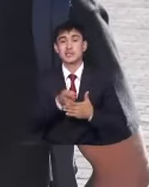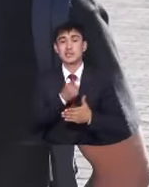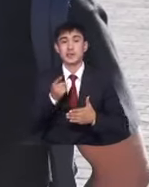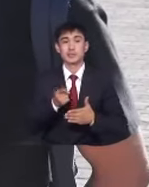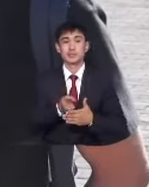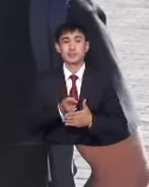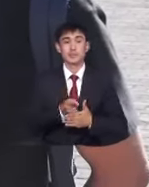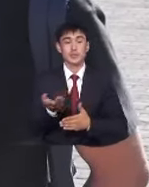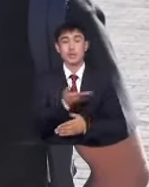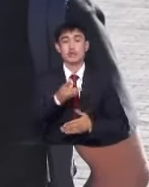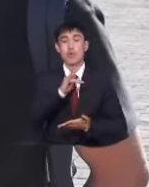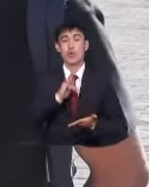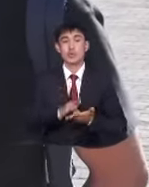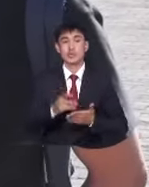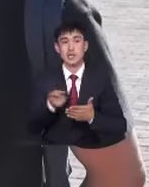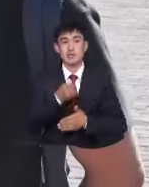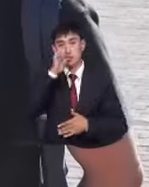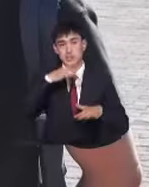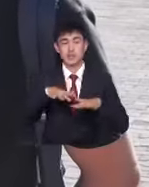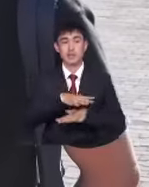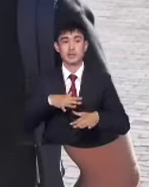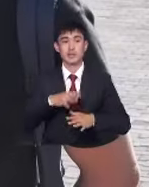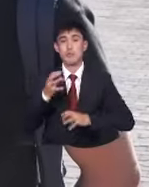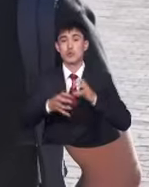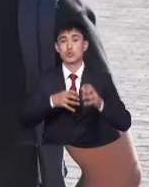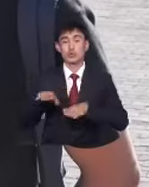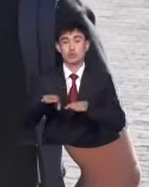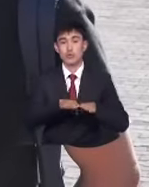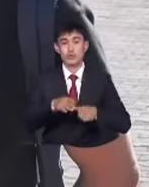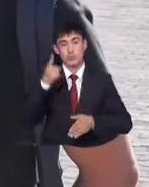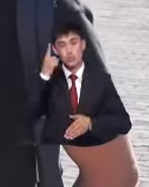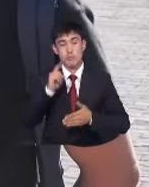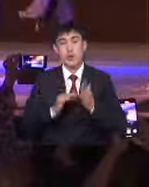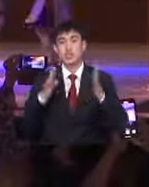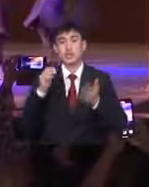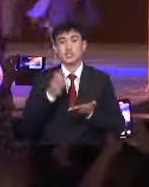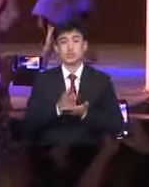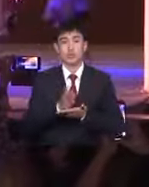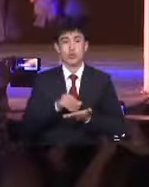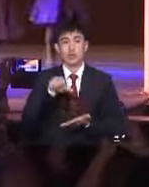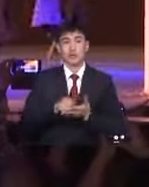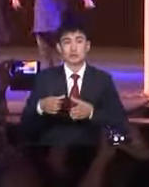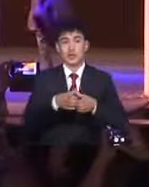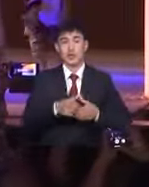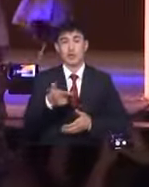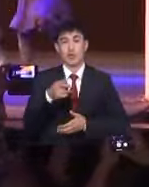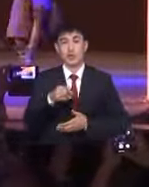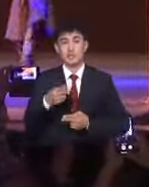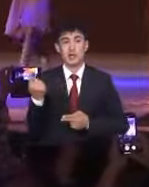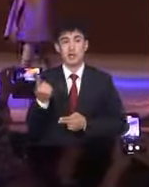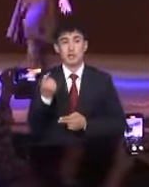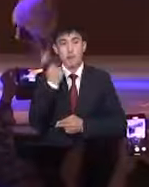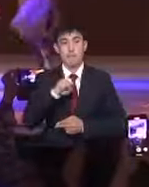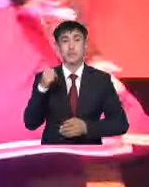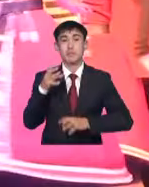имя нашего города за имя нашей страны на международном уровне Я думаю это большая заслуга для участников коллектива Горец это не Первая